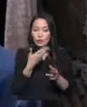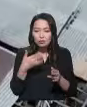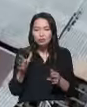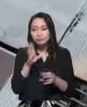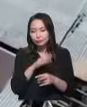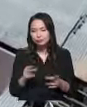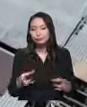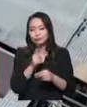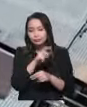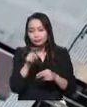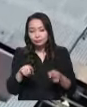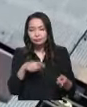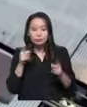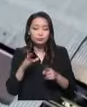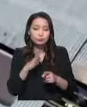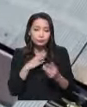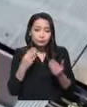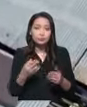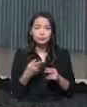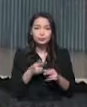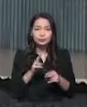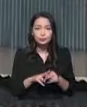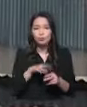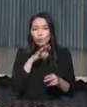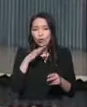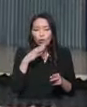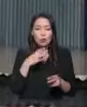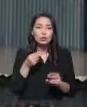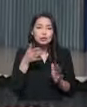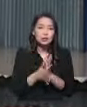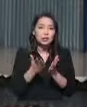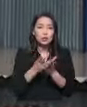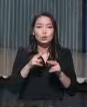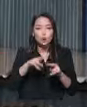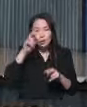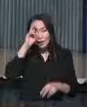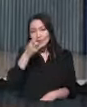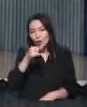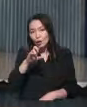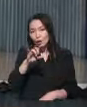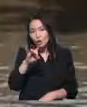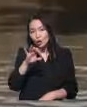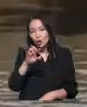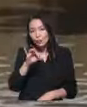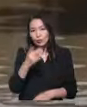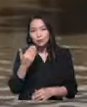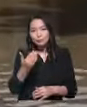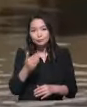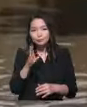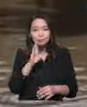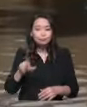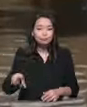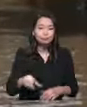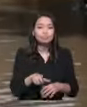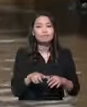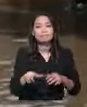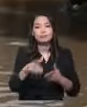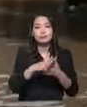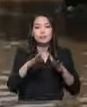эвакуироваться. Значительный ущерб нанесен столице государства Найроби, где вышла из берегов местная река. В некоторых районах